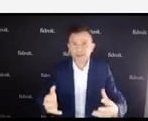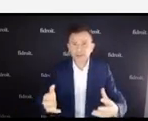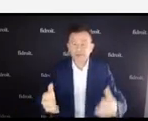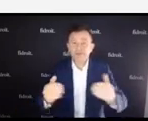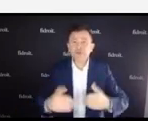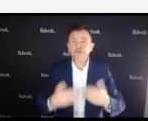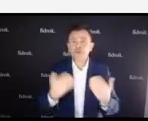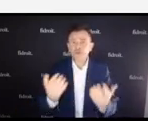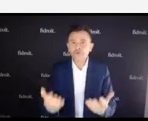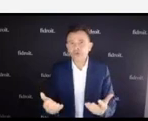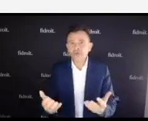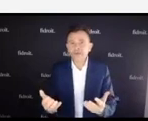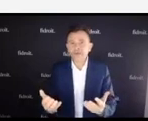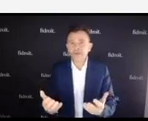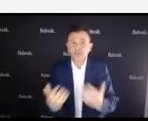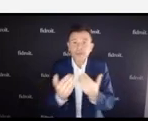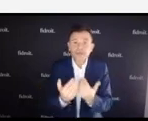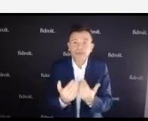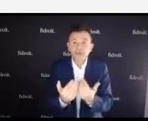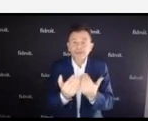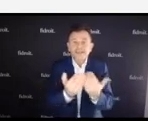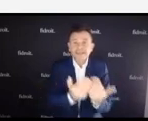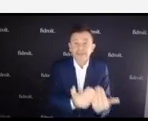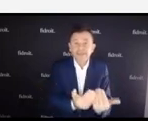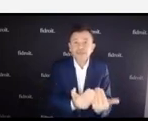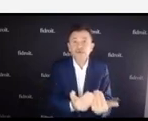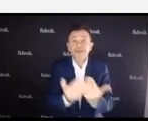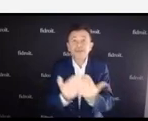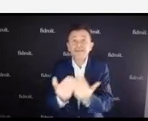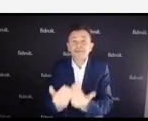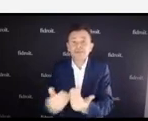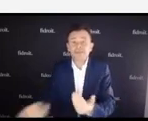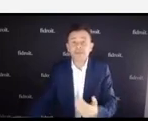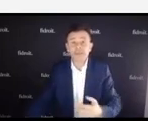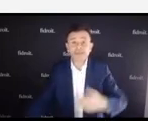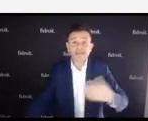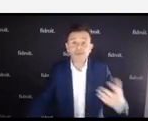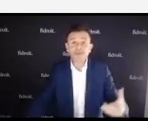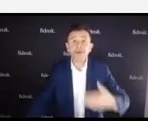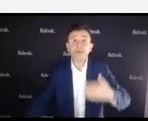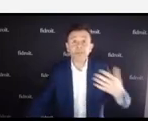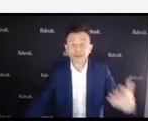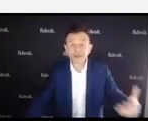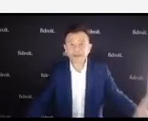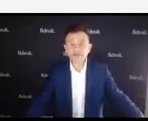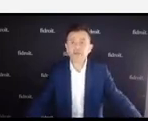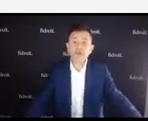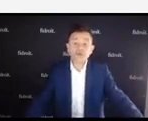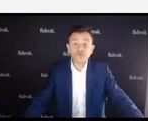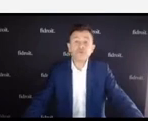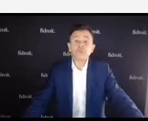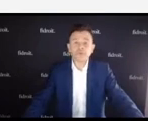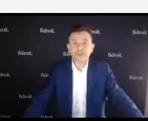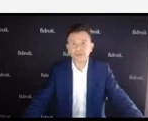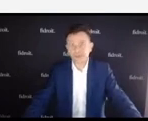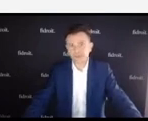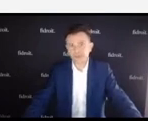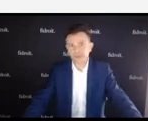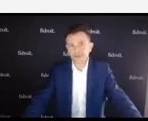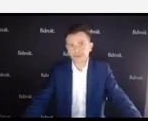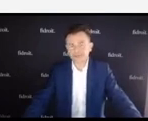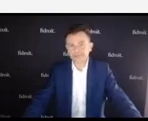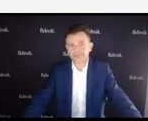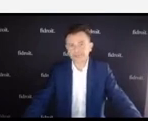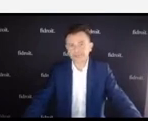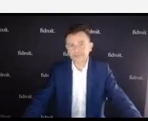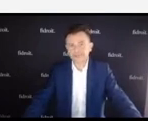alléger votre revenu imposable parce que cette prime sera déductible. C'est le cas, par exemple, du plan d'épargne